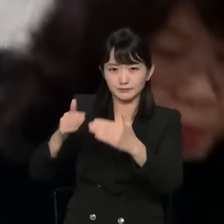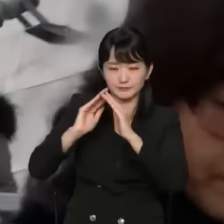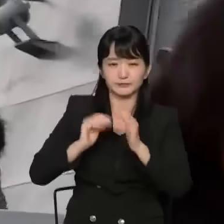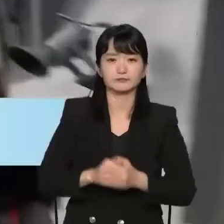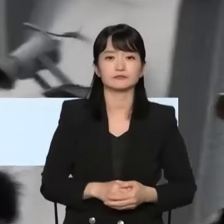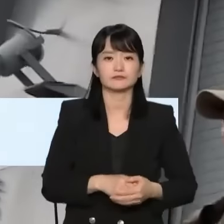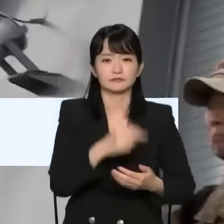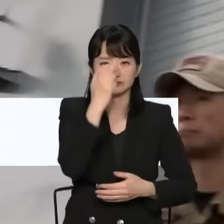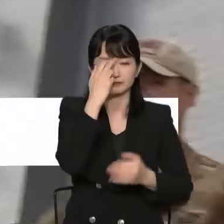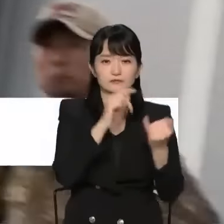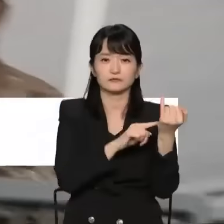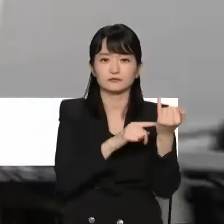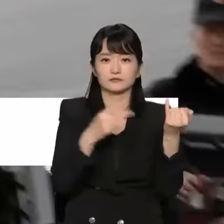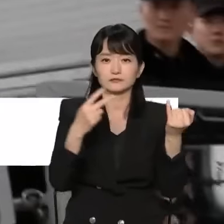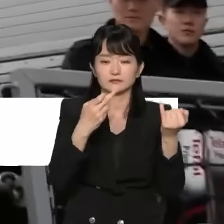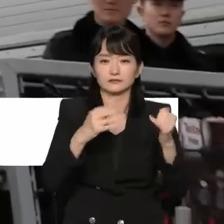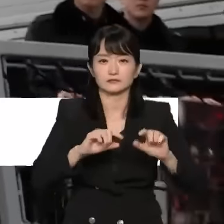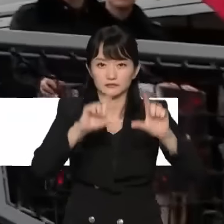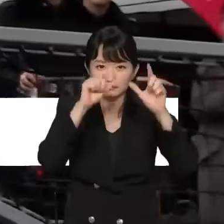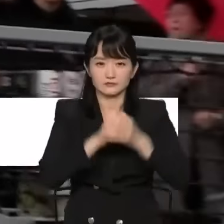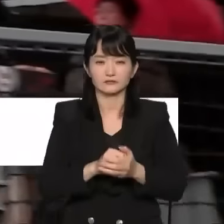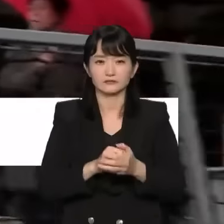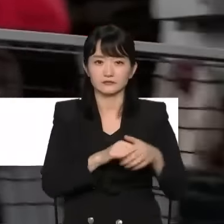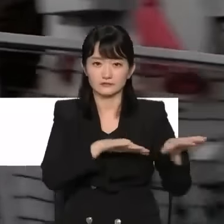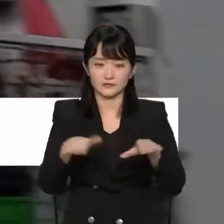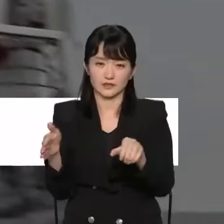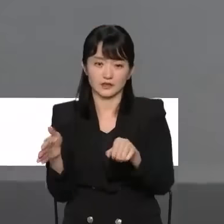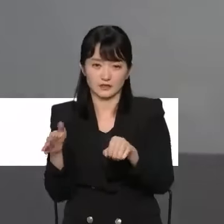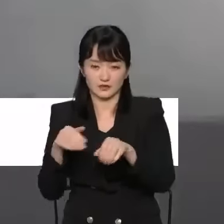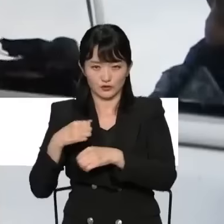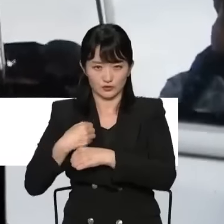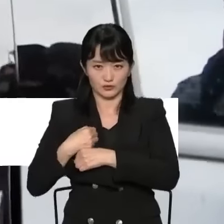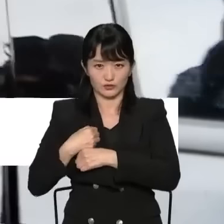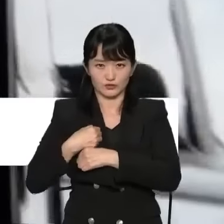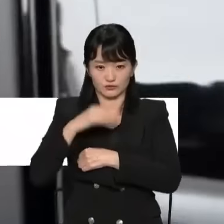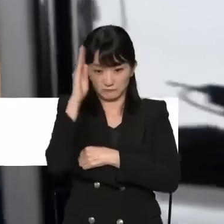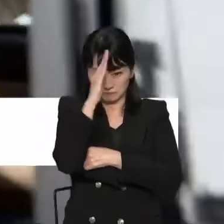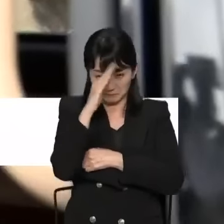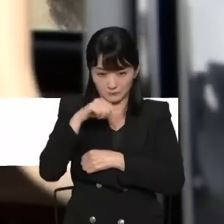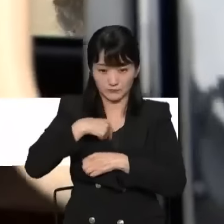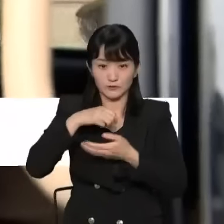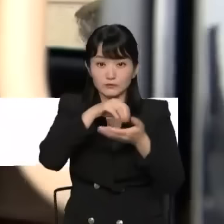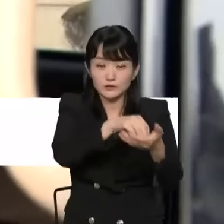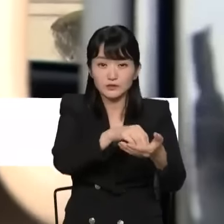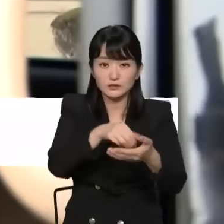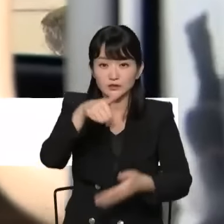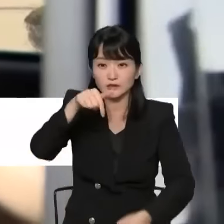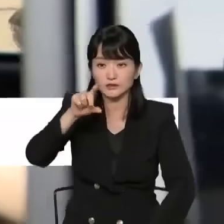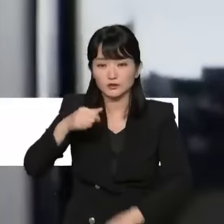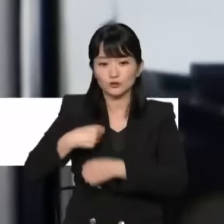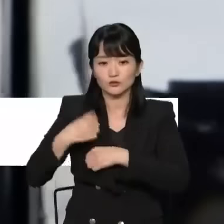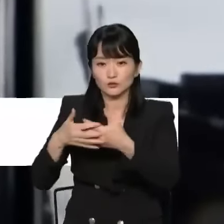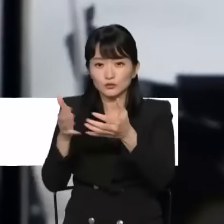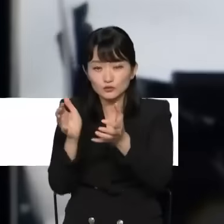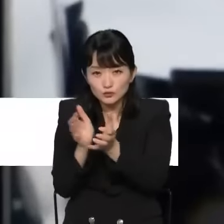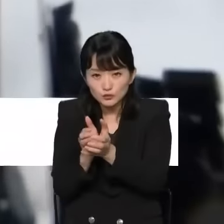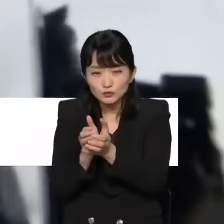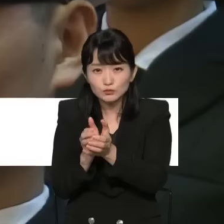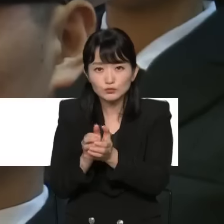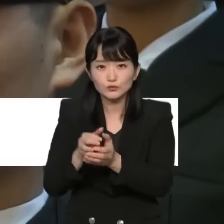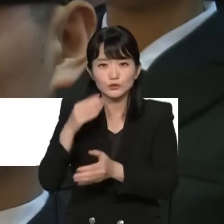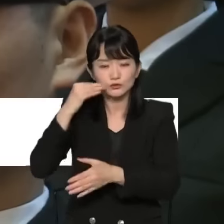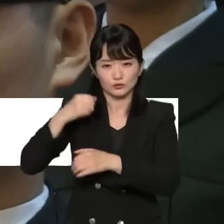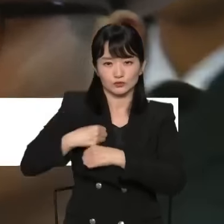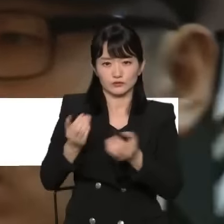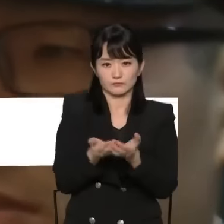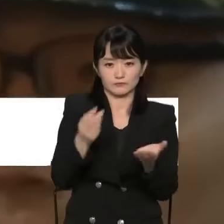씨는 2014년 해군 사관 후보생으로 자원 입대했습니다. 청해부대 소속 충무공 이순신 함에 승선해